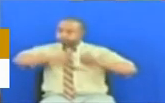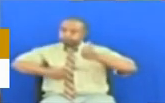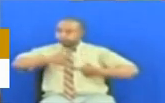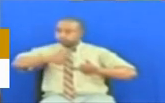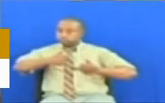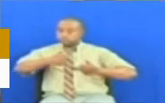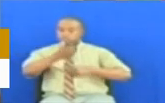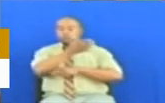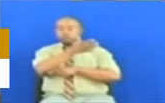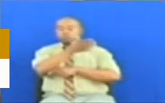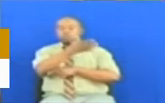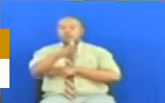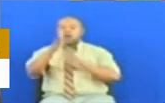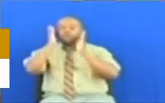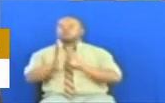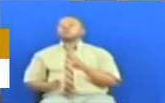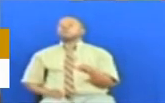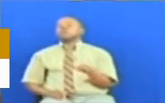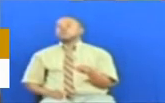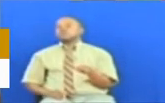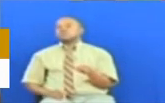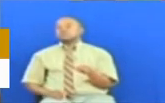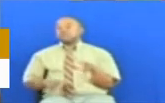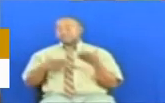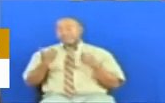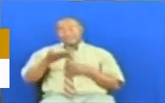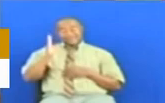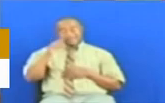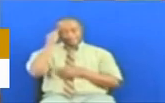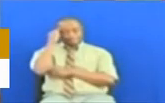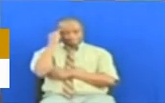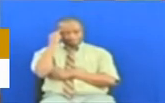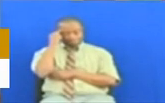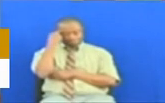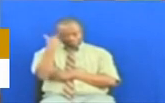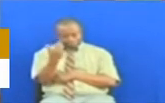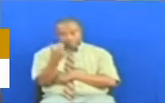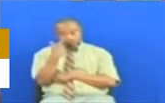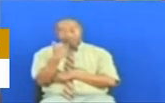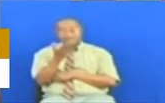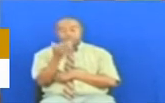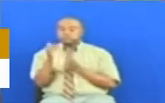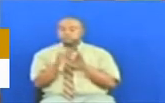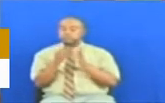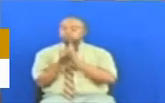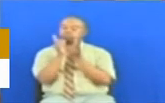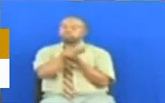bahari kuu. Kwa kuliona hili, ndio maana serikali ikafanya jitihada za kubadilisha hii sheria, na